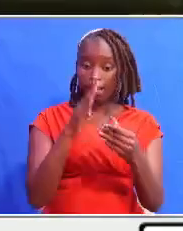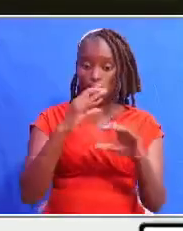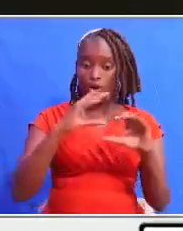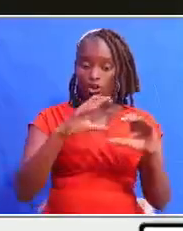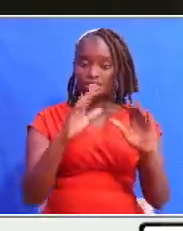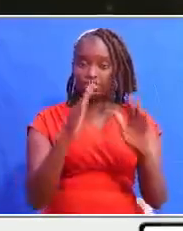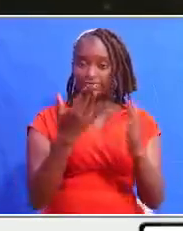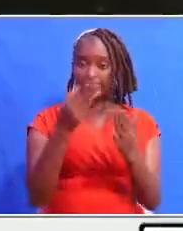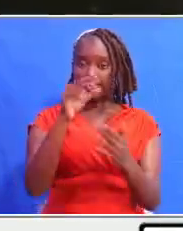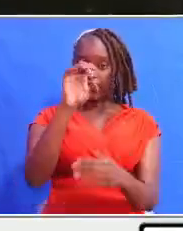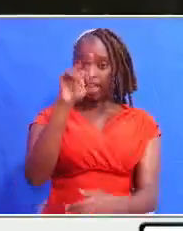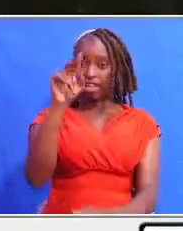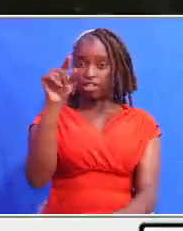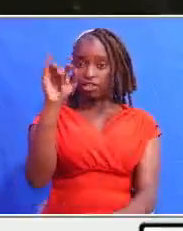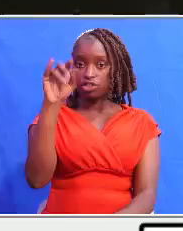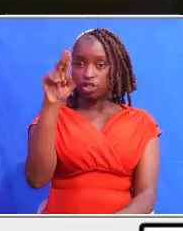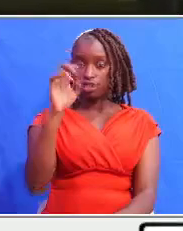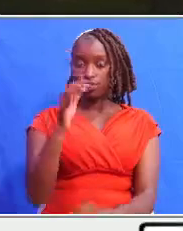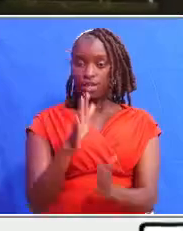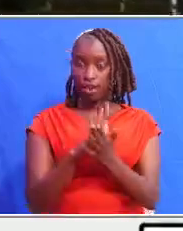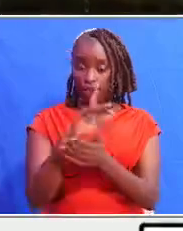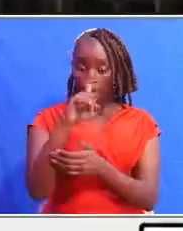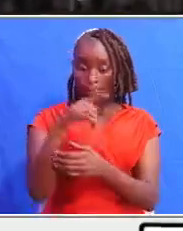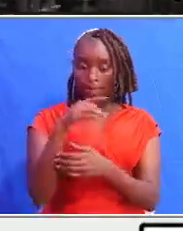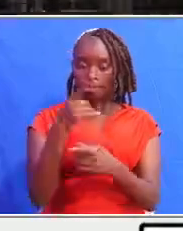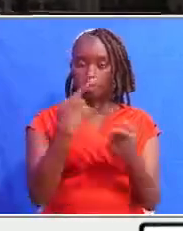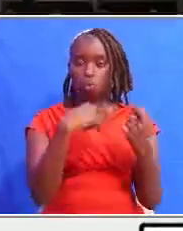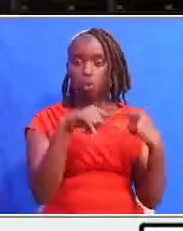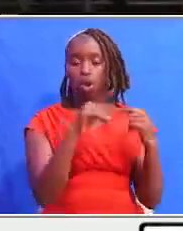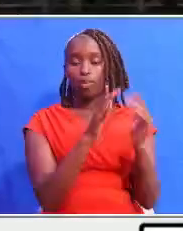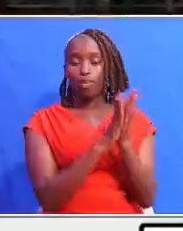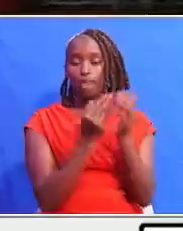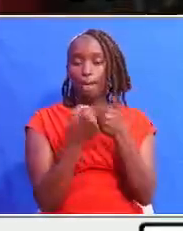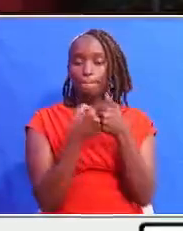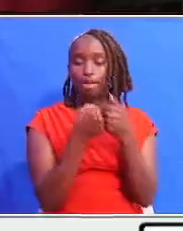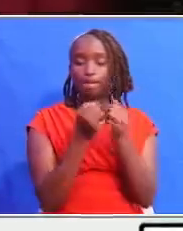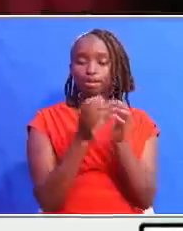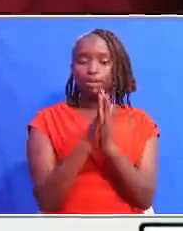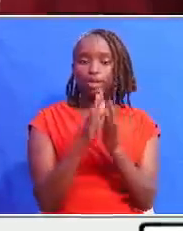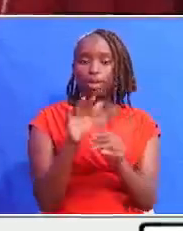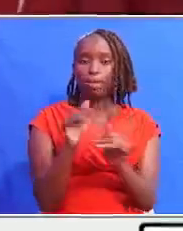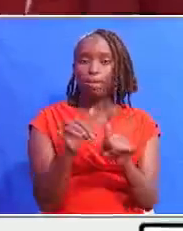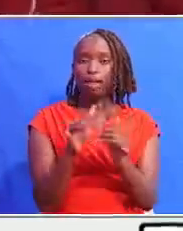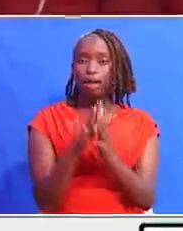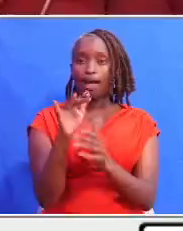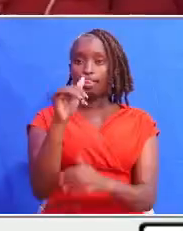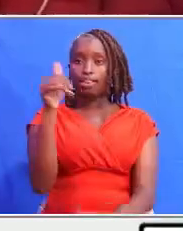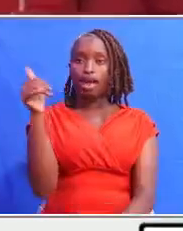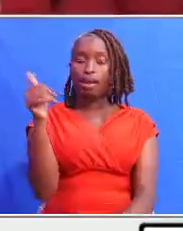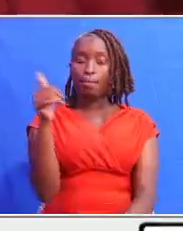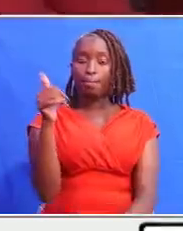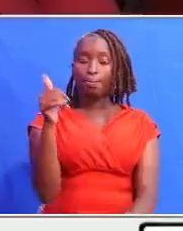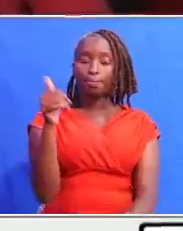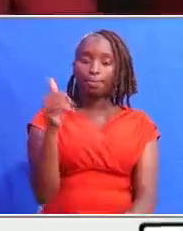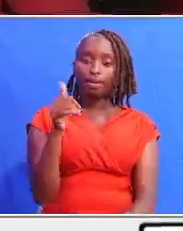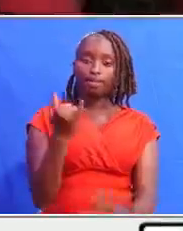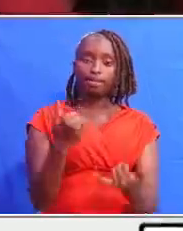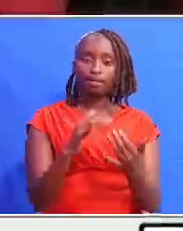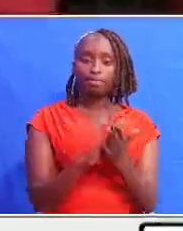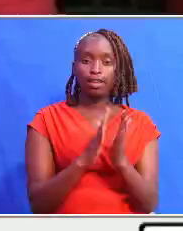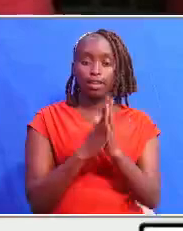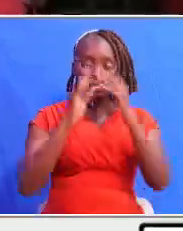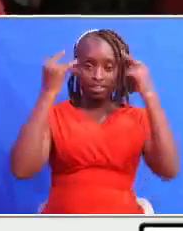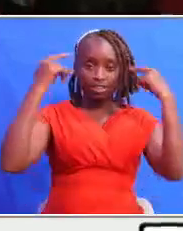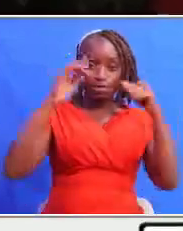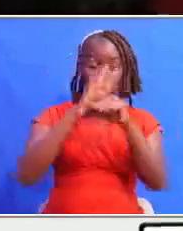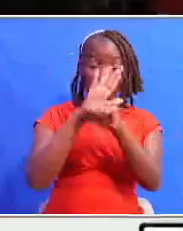Engin Firat, na itawalazimu kutoa ushindi kwenye mechi dhidi ya Zimbabwe ili kufufua matumaini ya kufuzu kwenye dimba hilo. Kwa